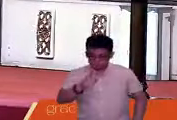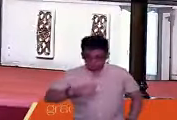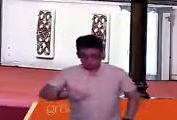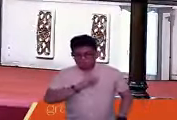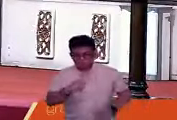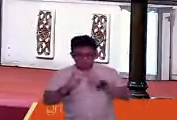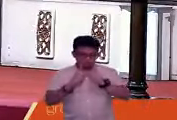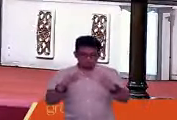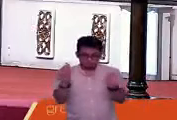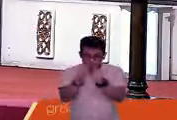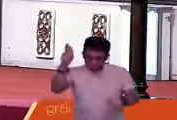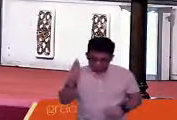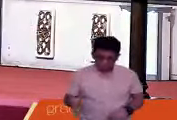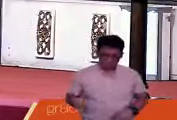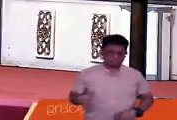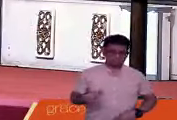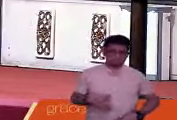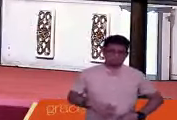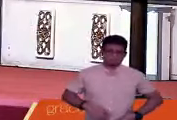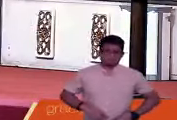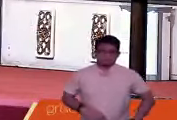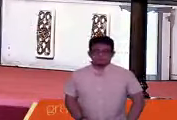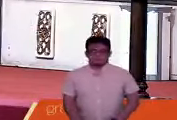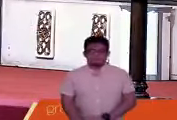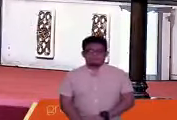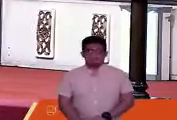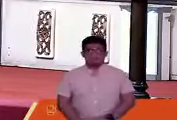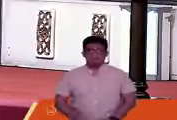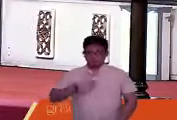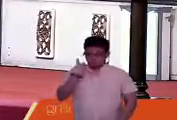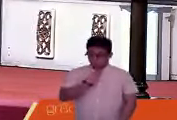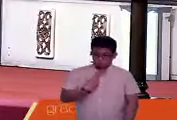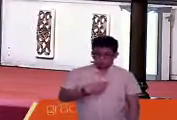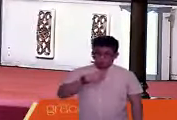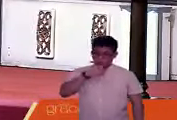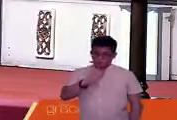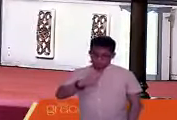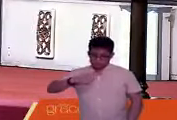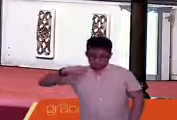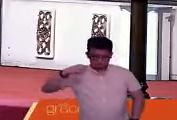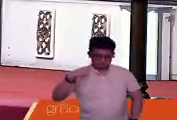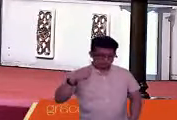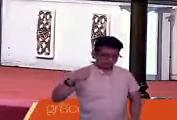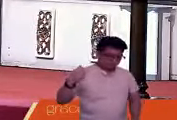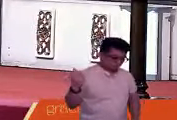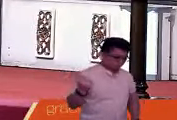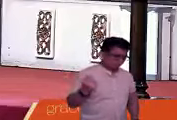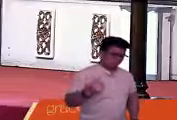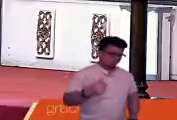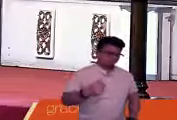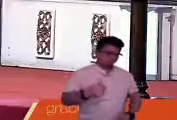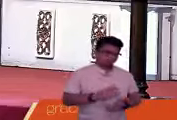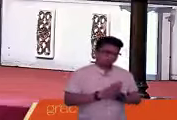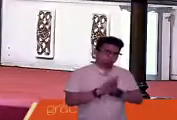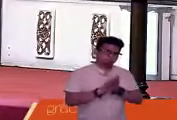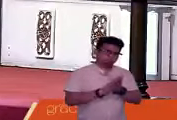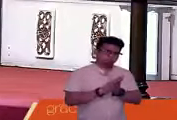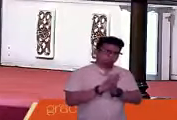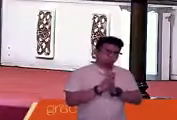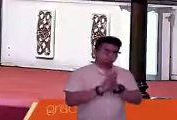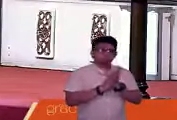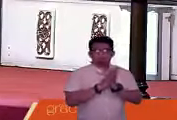makikistorya ko sa akong amahan. Kini manggod, nag-ingon manggod, He that spared not His own Son, but